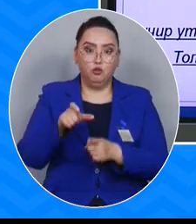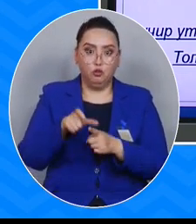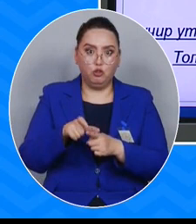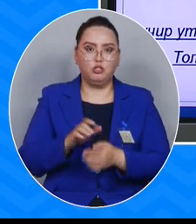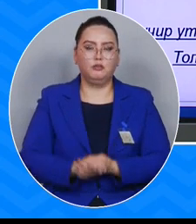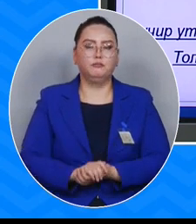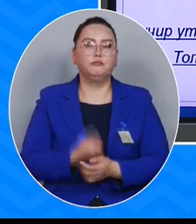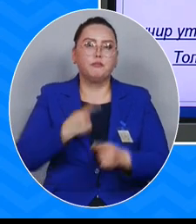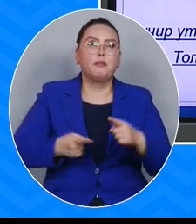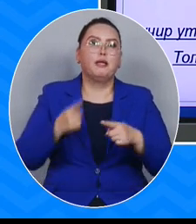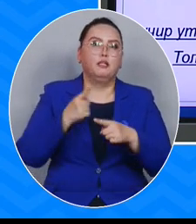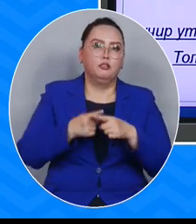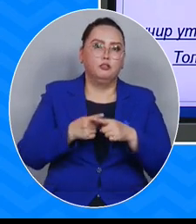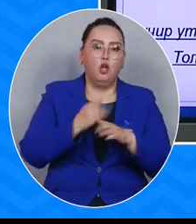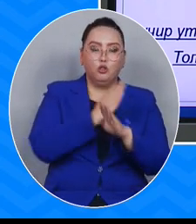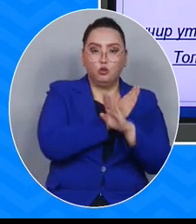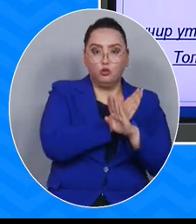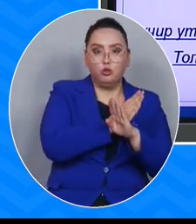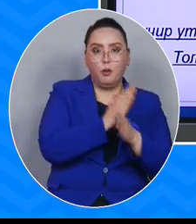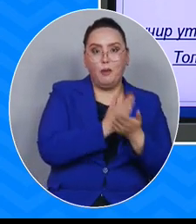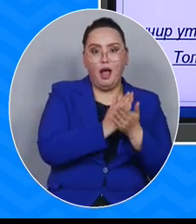Төгсгэлт байгаа гаа төгсөгөөгөөөгөө гэг